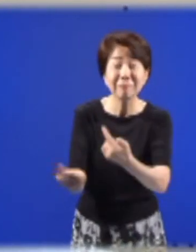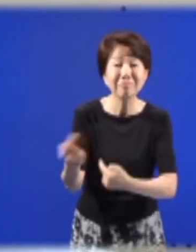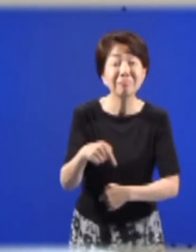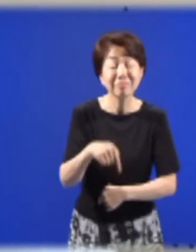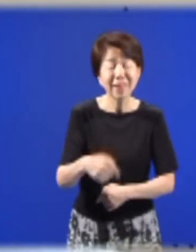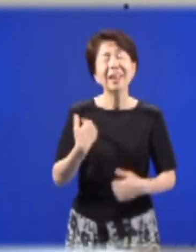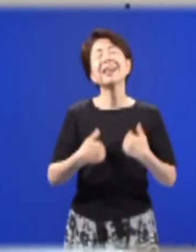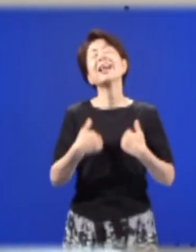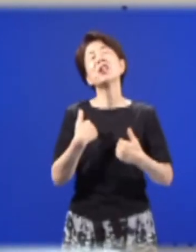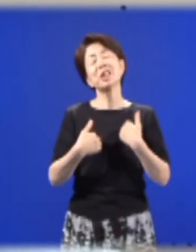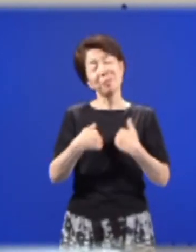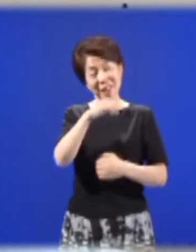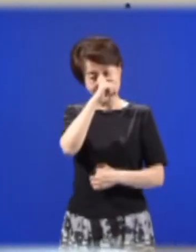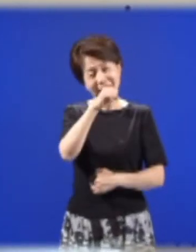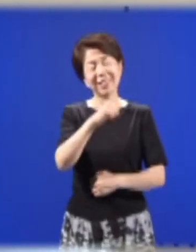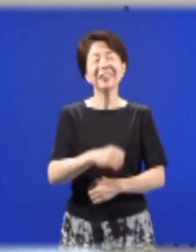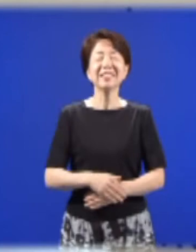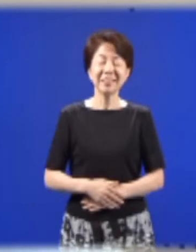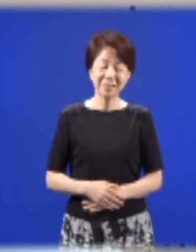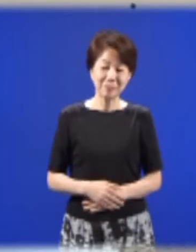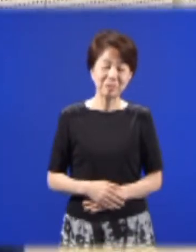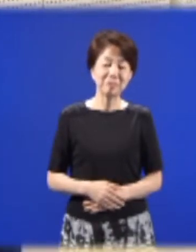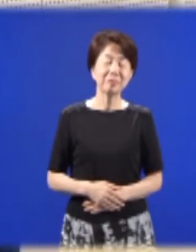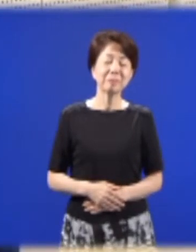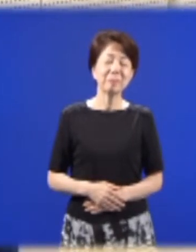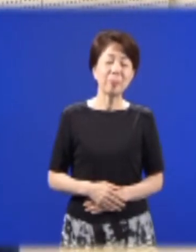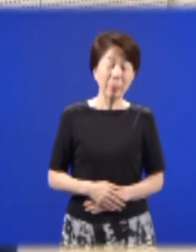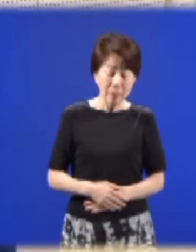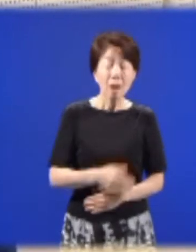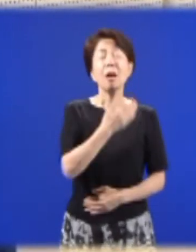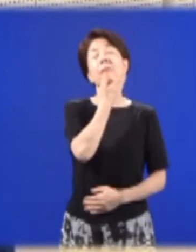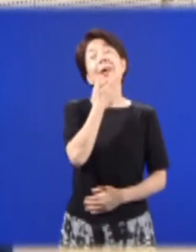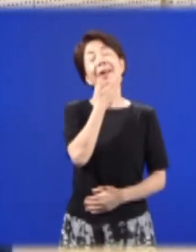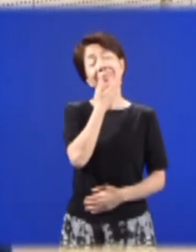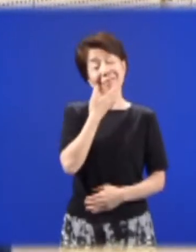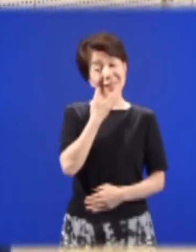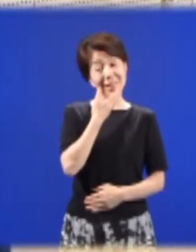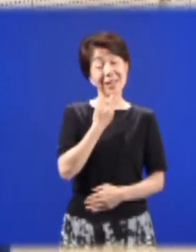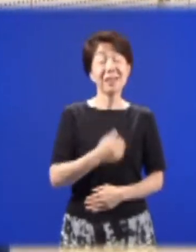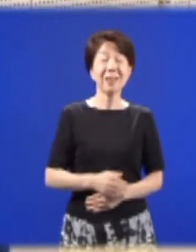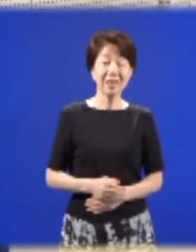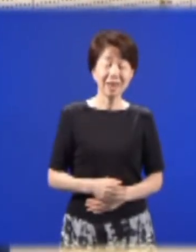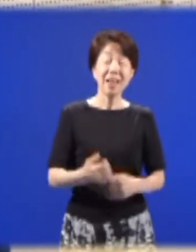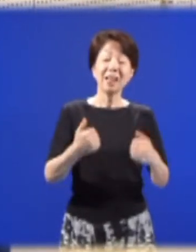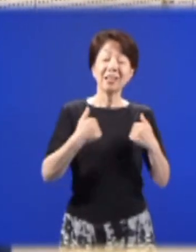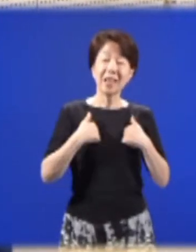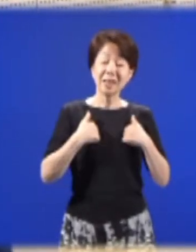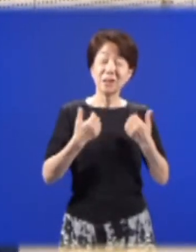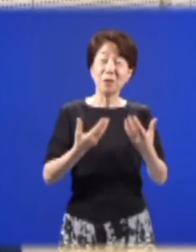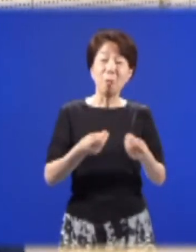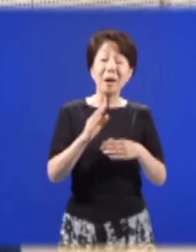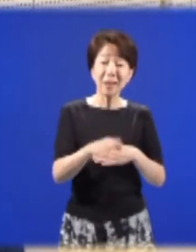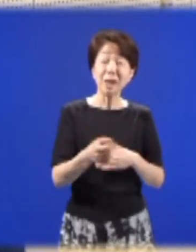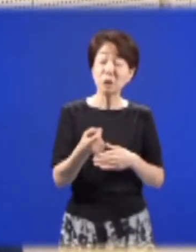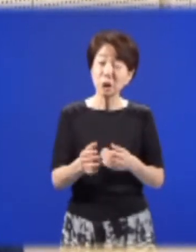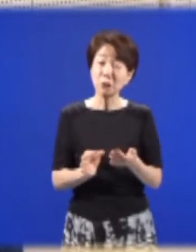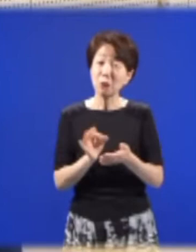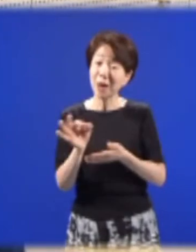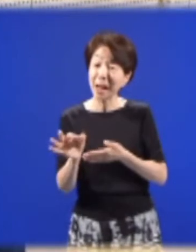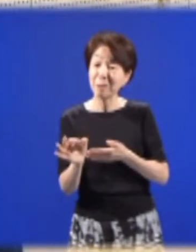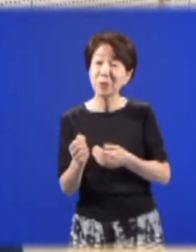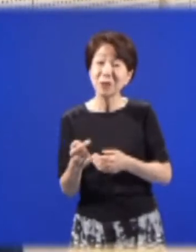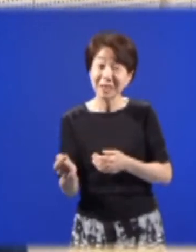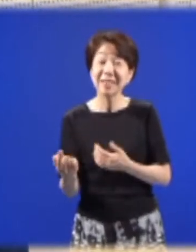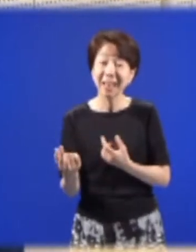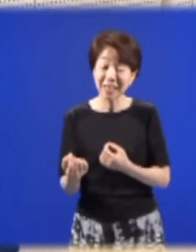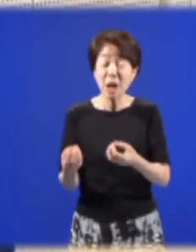れるってことはすごく楽しみでいいと思います。はい、 便利ですね。この練習した後ちょっとあの買い物に寄